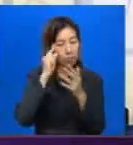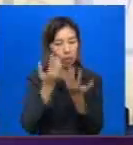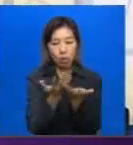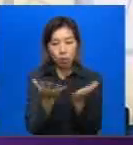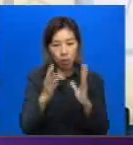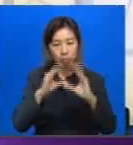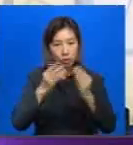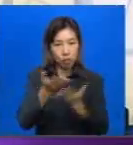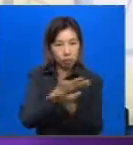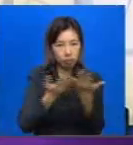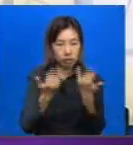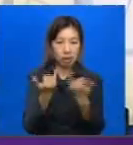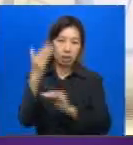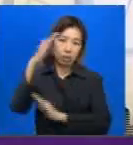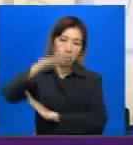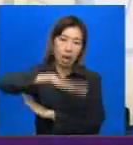มีไปจนถึงเวลา 17:00น